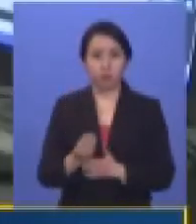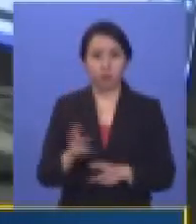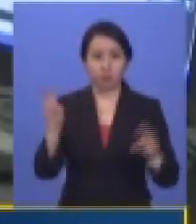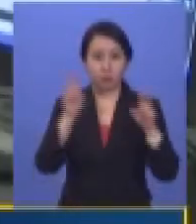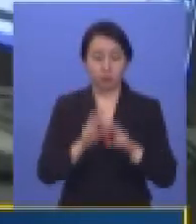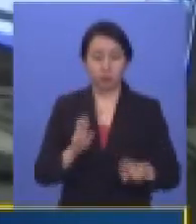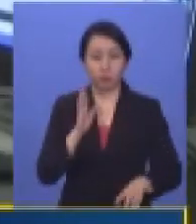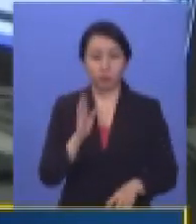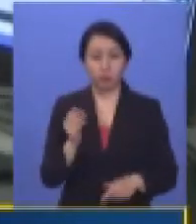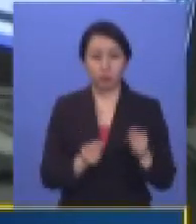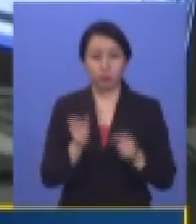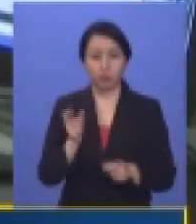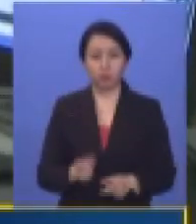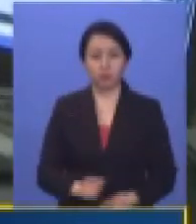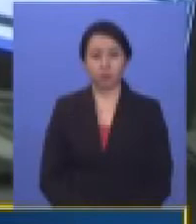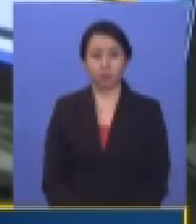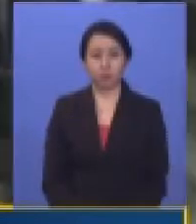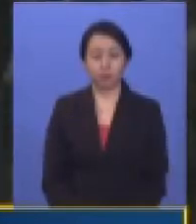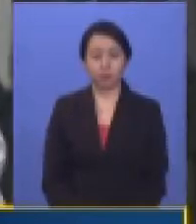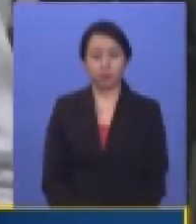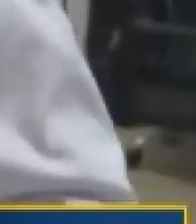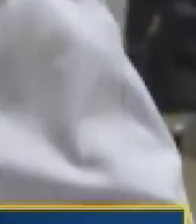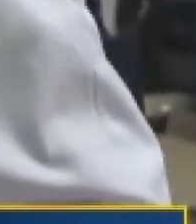прикладных исследований будет регулироваться